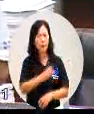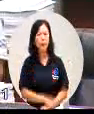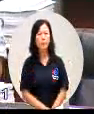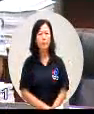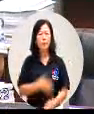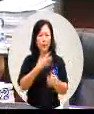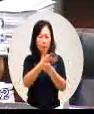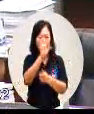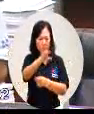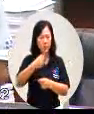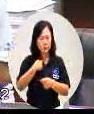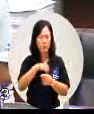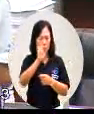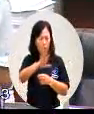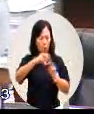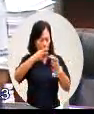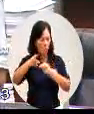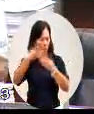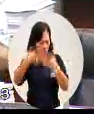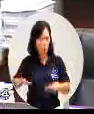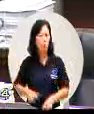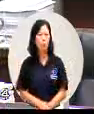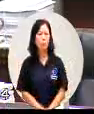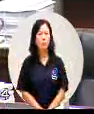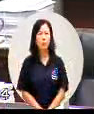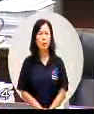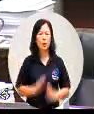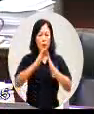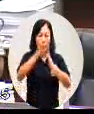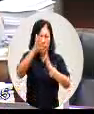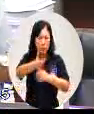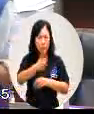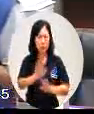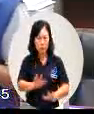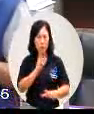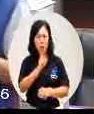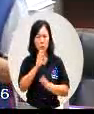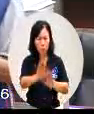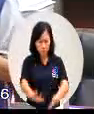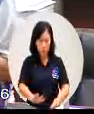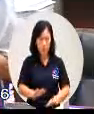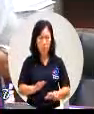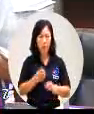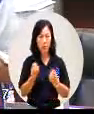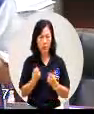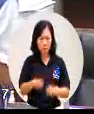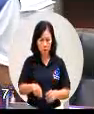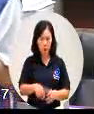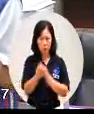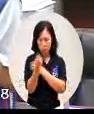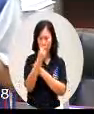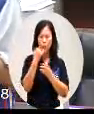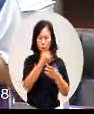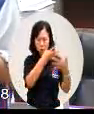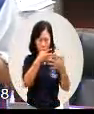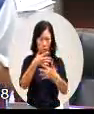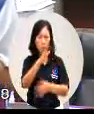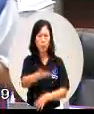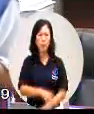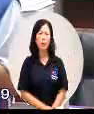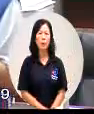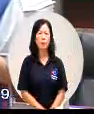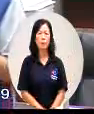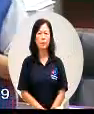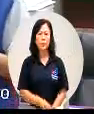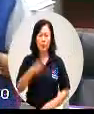知道说有很多要改善的空间了哈、哦。啊，市长，我今仔呢，今仔去谈家，很努力的跟你执行，我